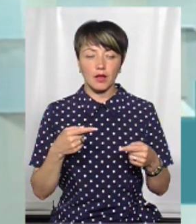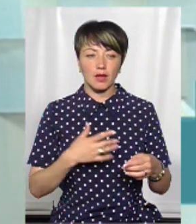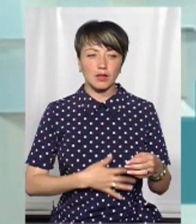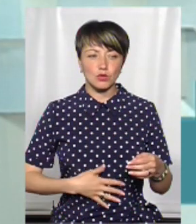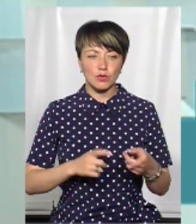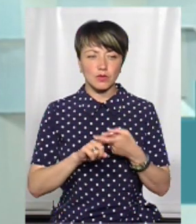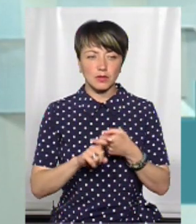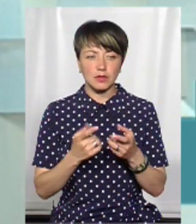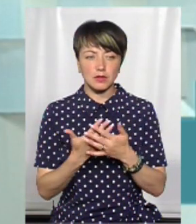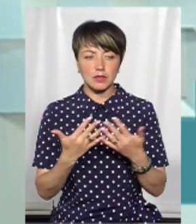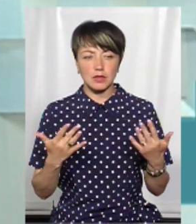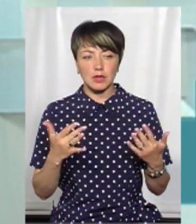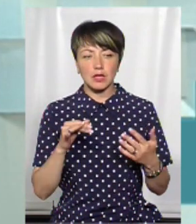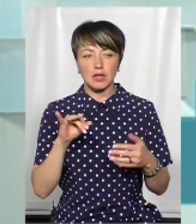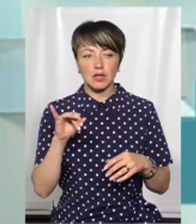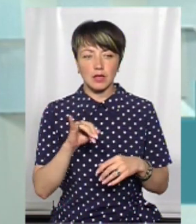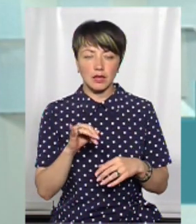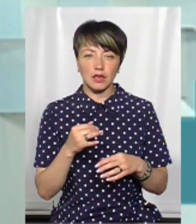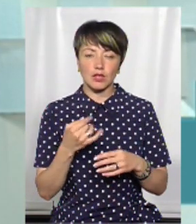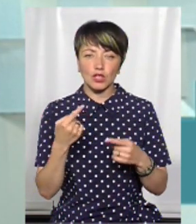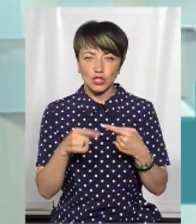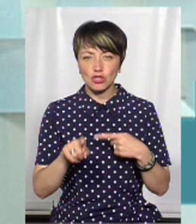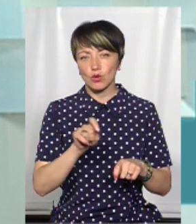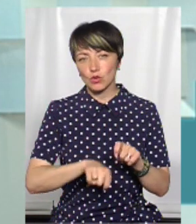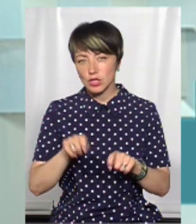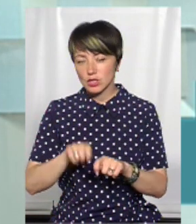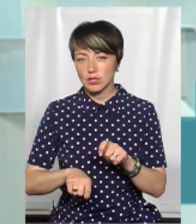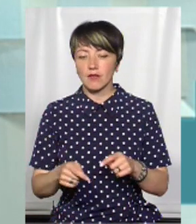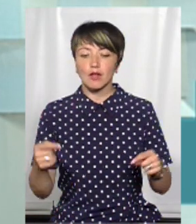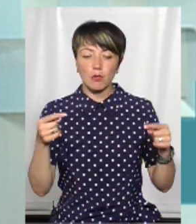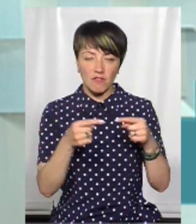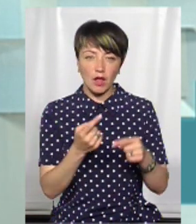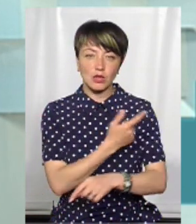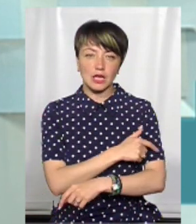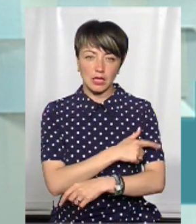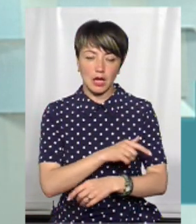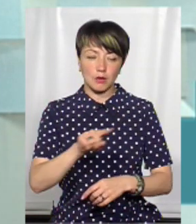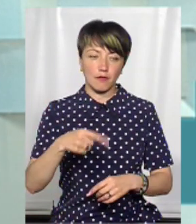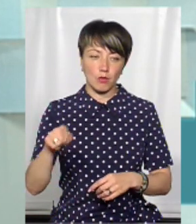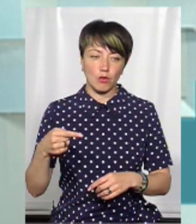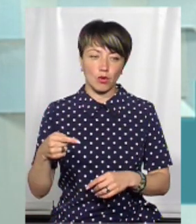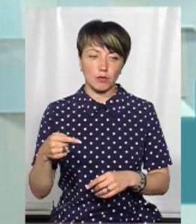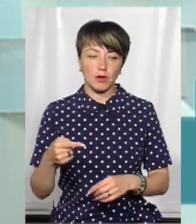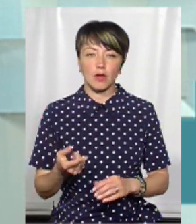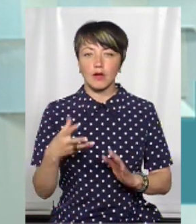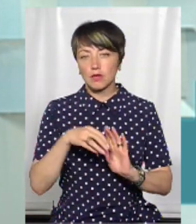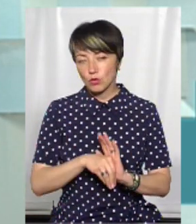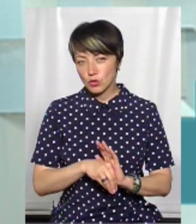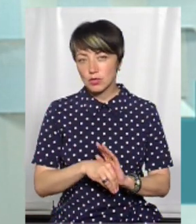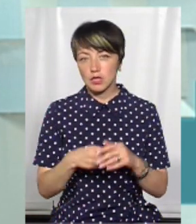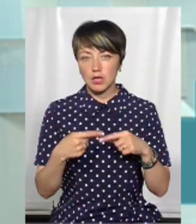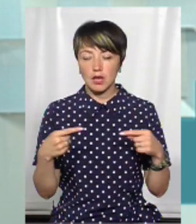паличок, коліфаги, так і вірусологію, відповідають санітарним вимогам. В тому числі і ряд